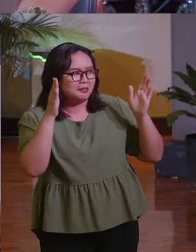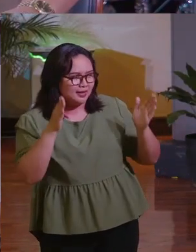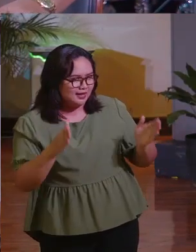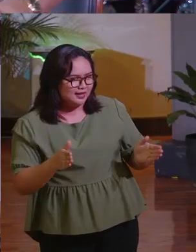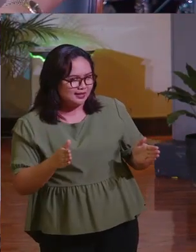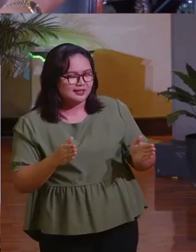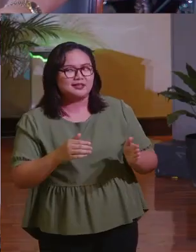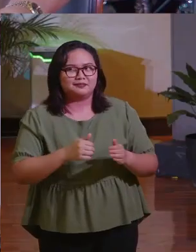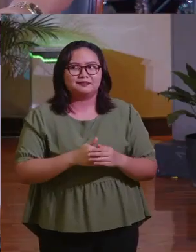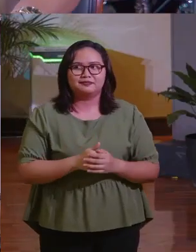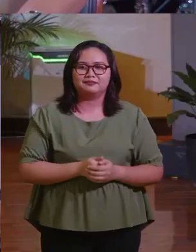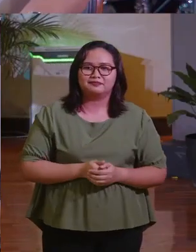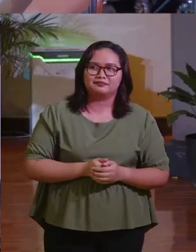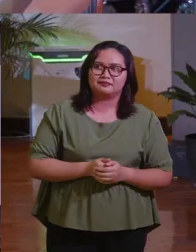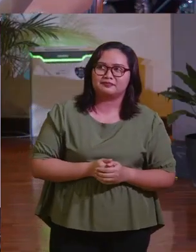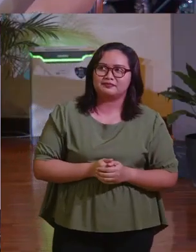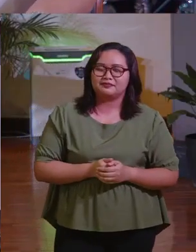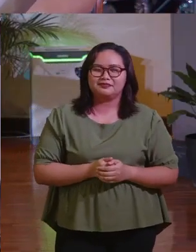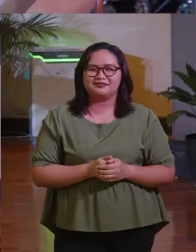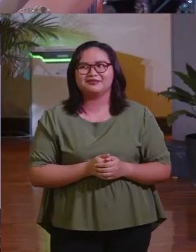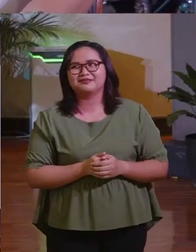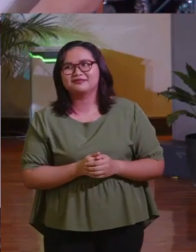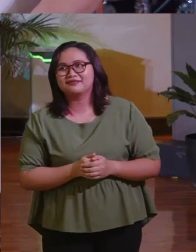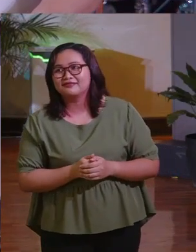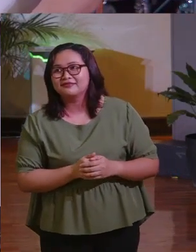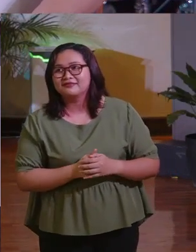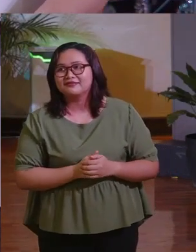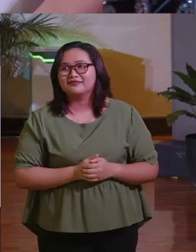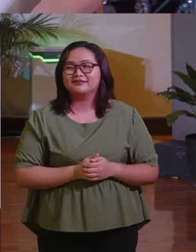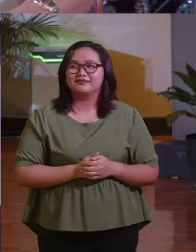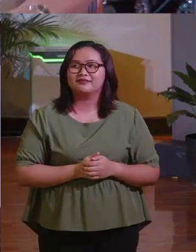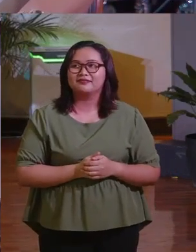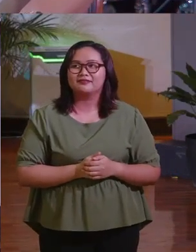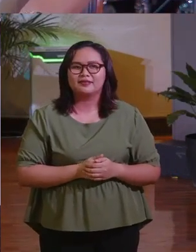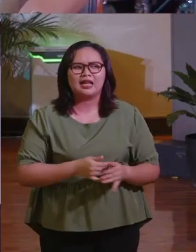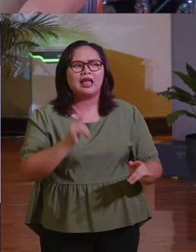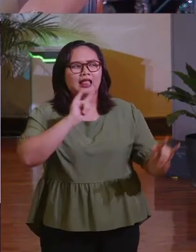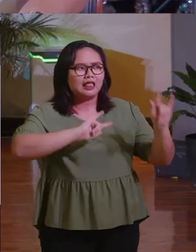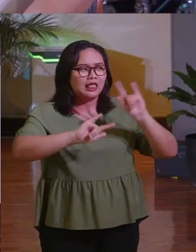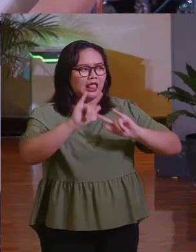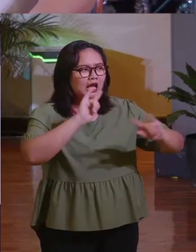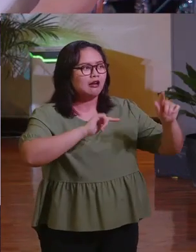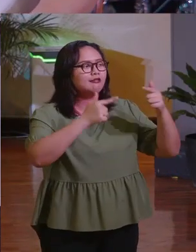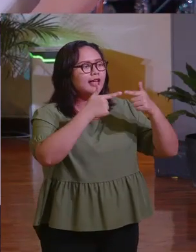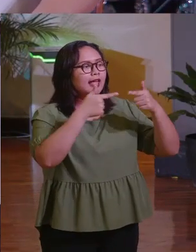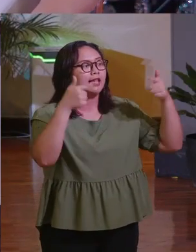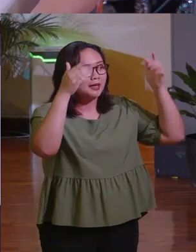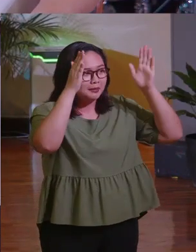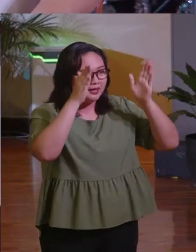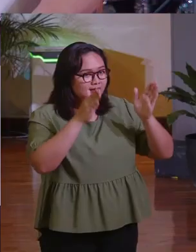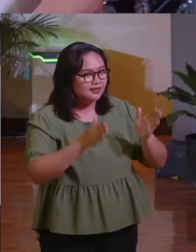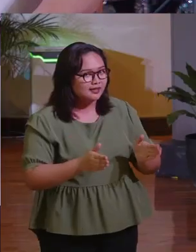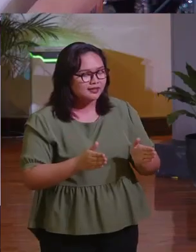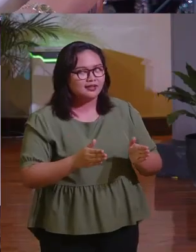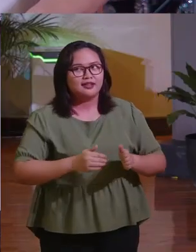kaaway. Nako, mahalin ang kaaway.